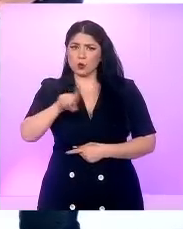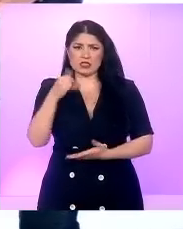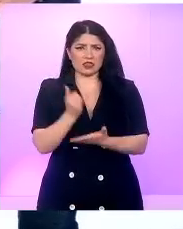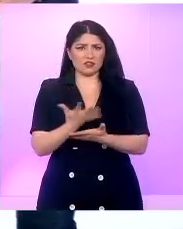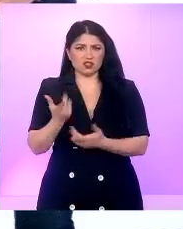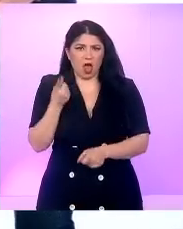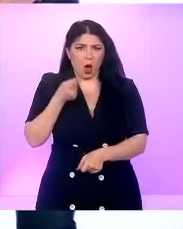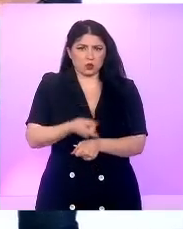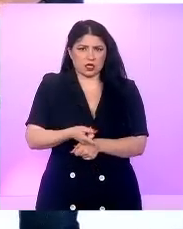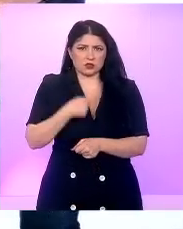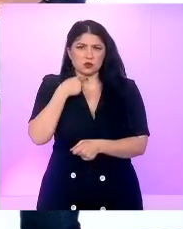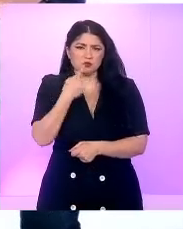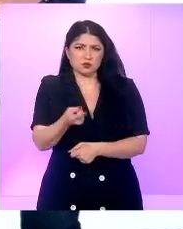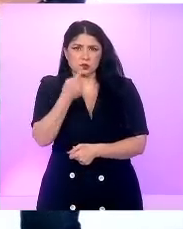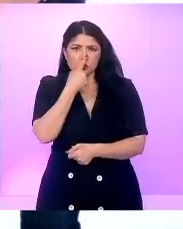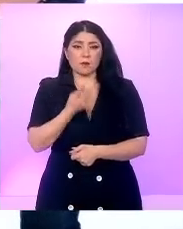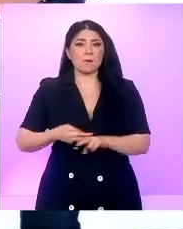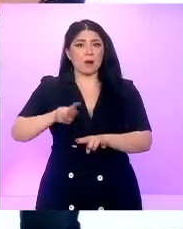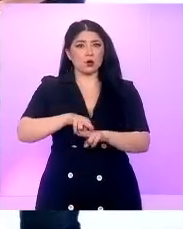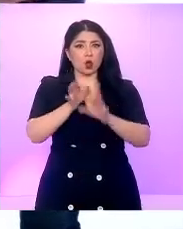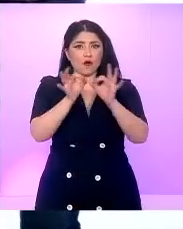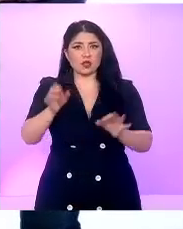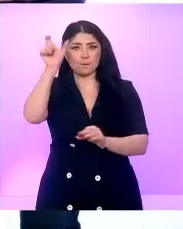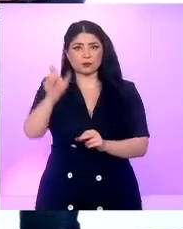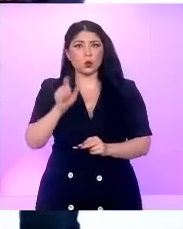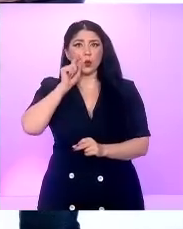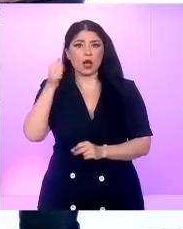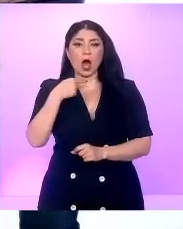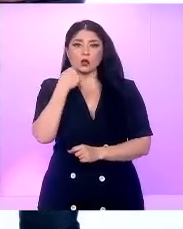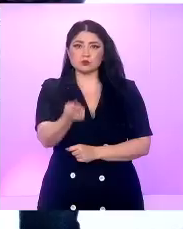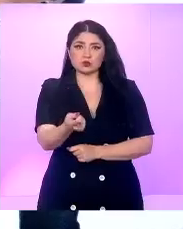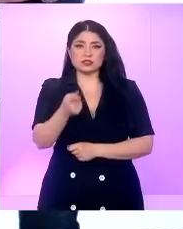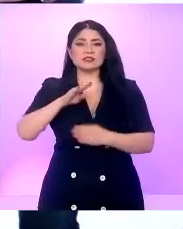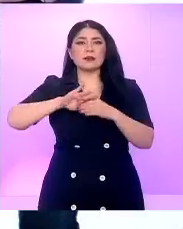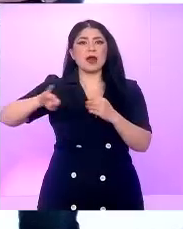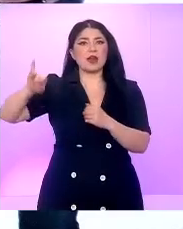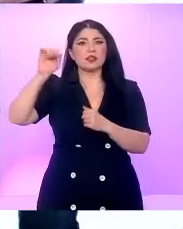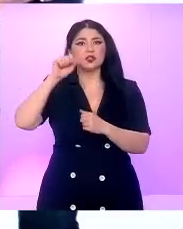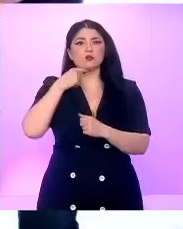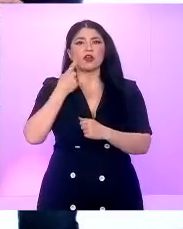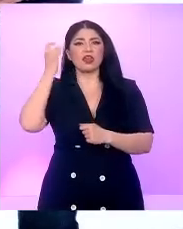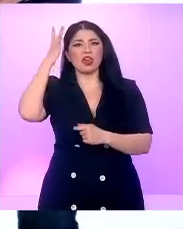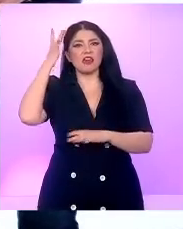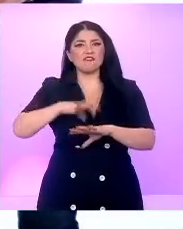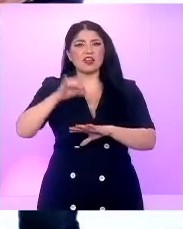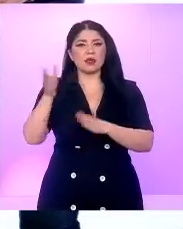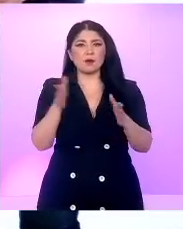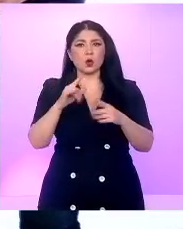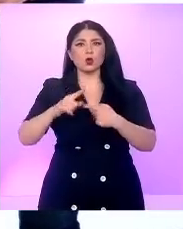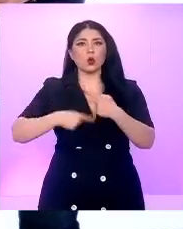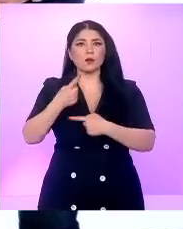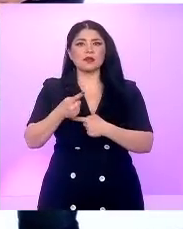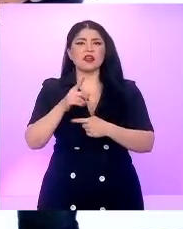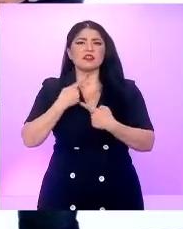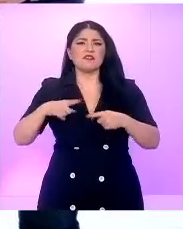de acuzații. Mai mult, oficialii ucraineni spun că separatiștii vor inventa în perioada următoare astfel de atacuri încât